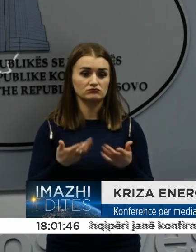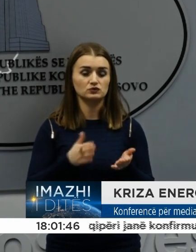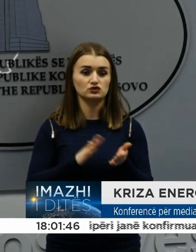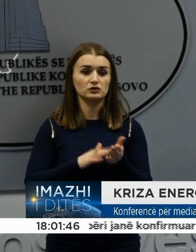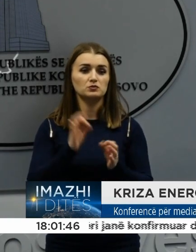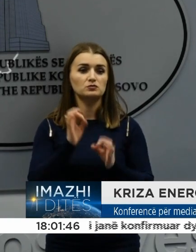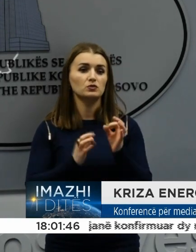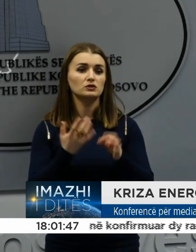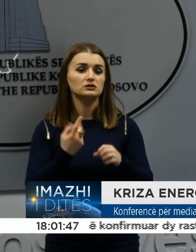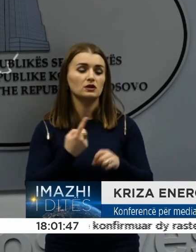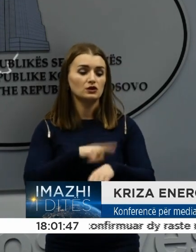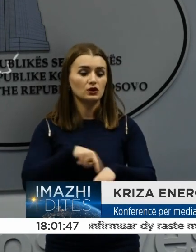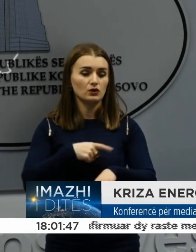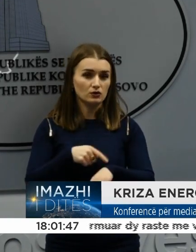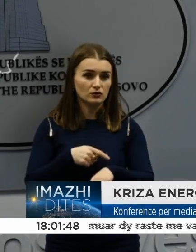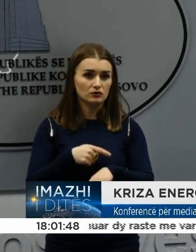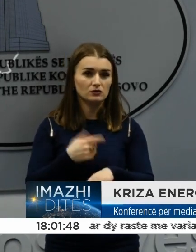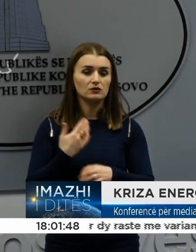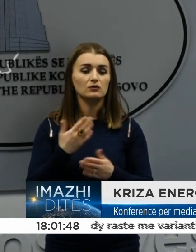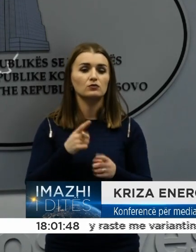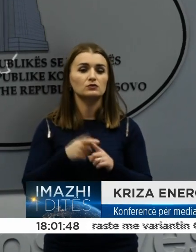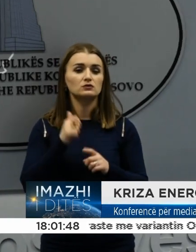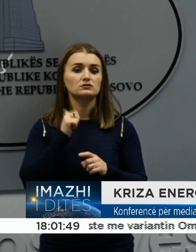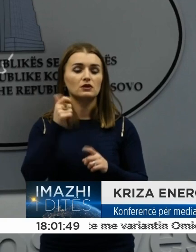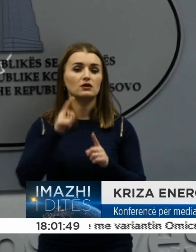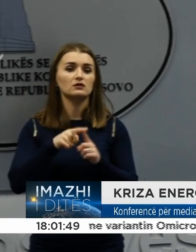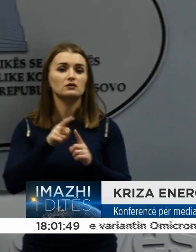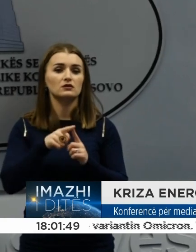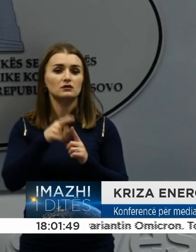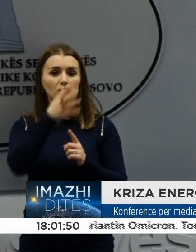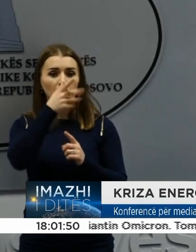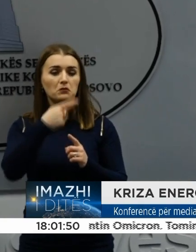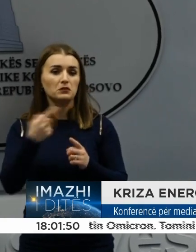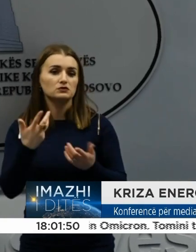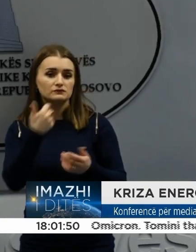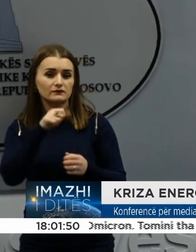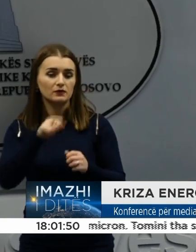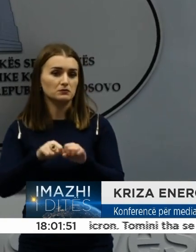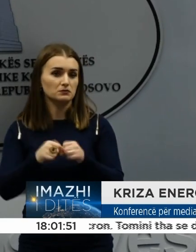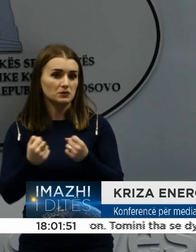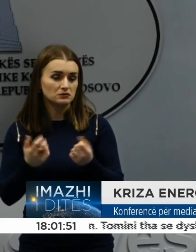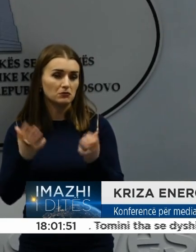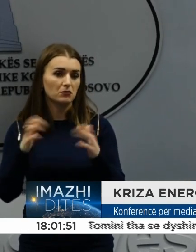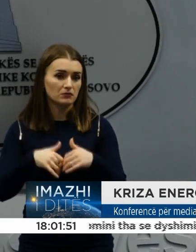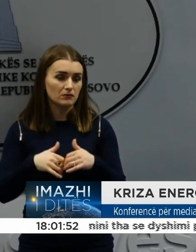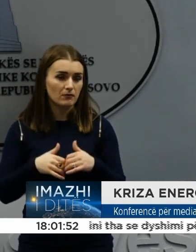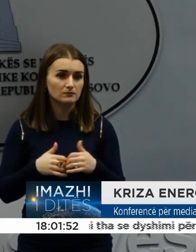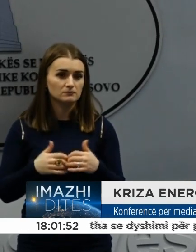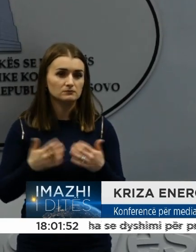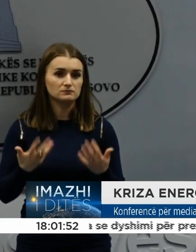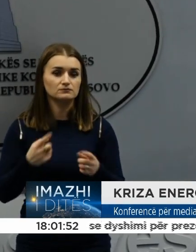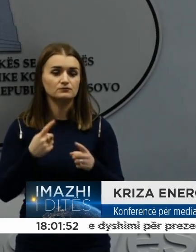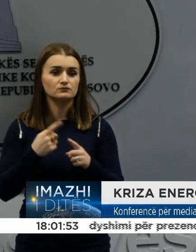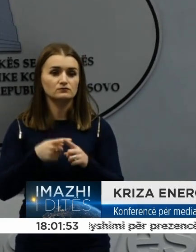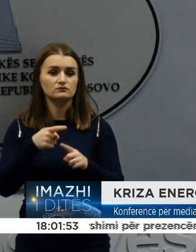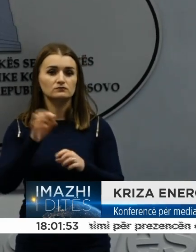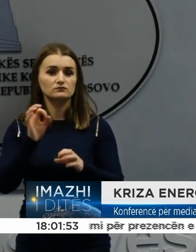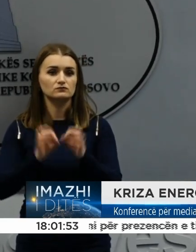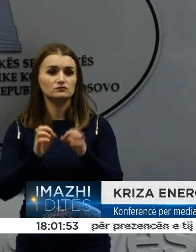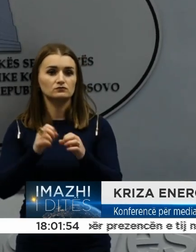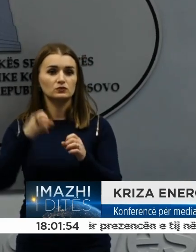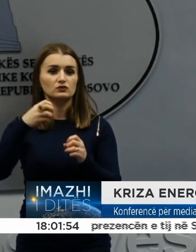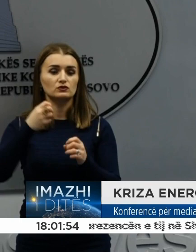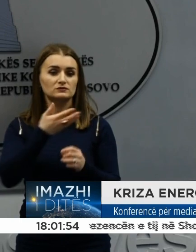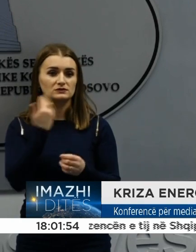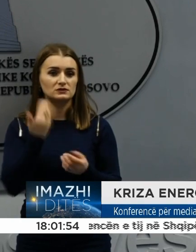gjatë ditës bie për operimin, nytë për ndonjë defekt që ato nuk mund ta di, atëherë çaj është pungesa e energjisë që